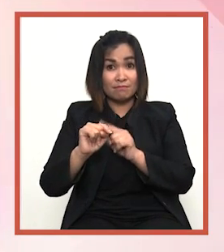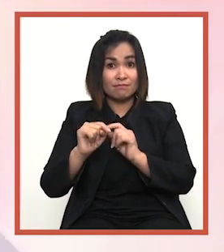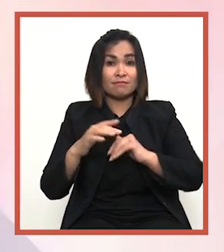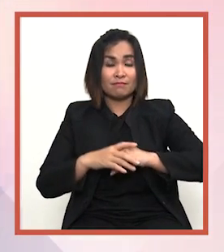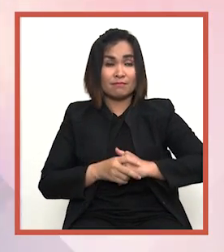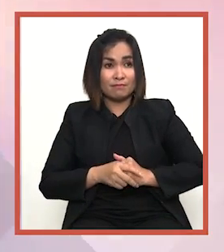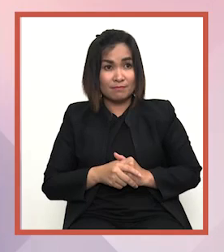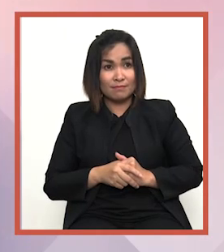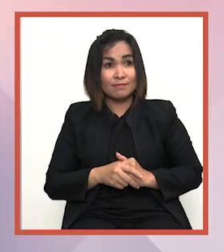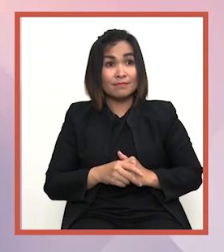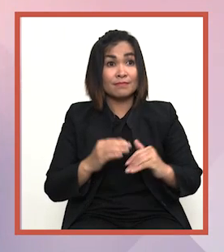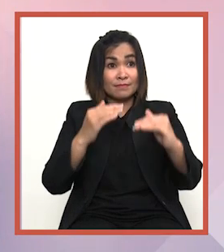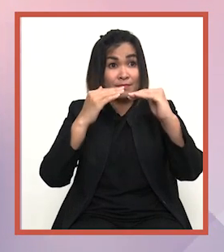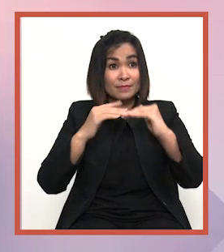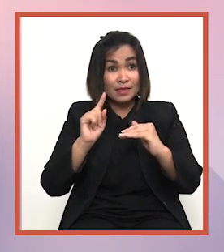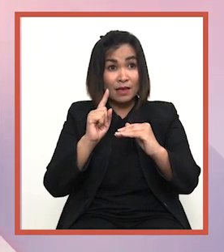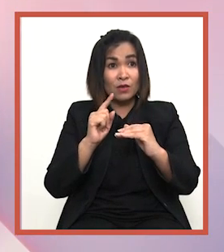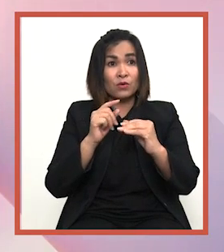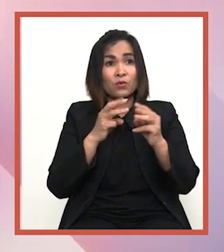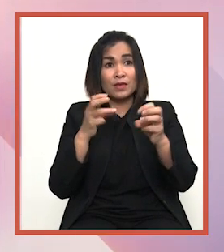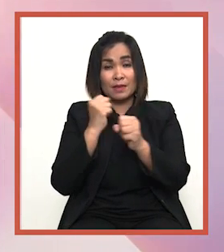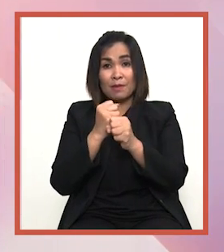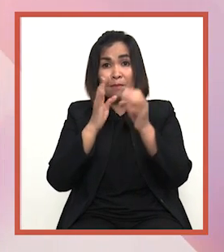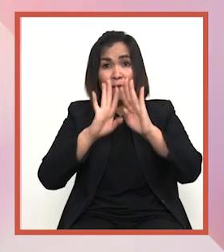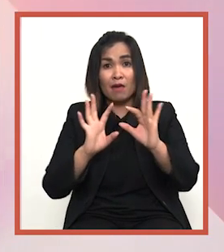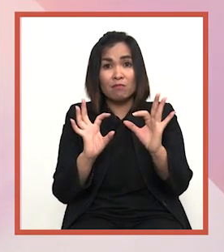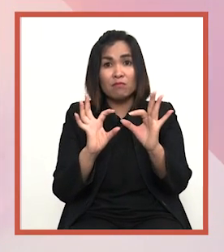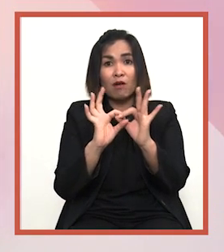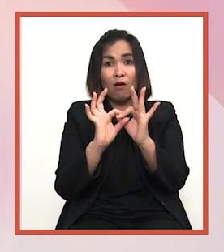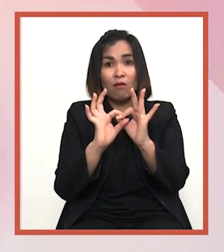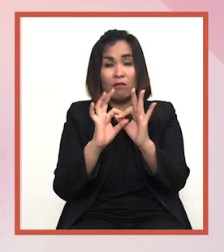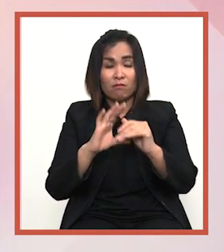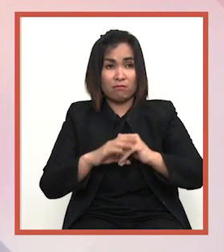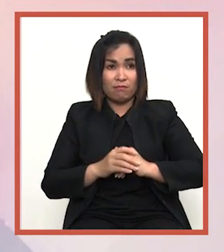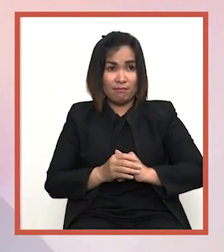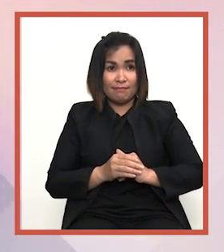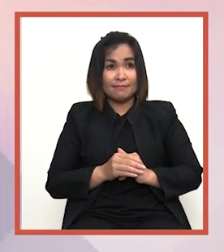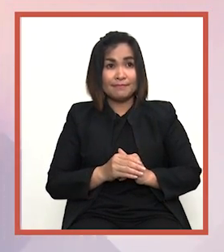นะครับตัวถัดมาทำงานแบบล็อกครับนะ